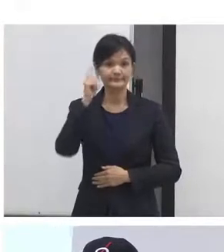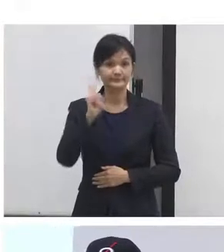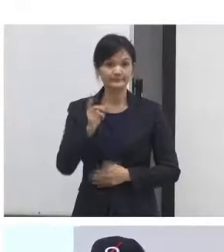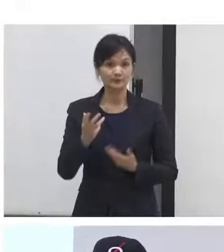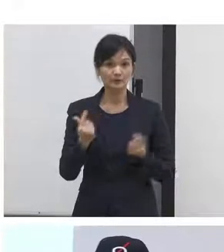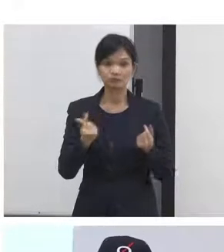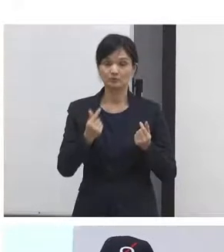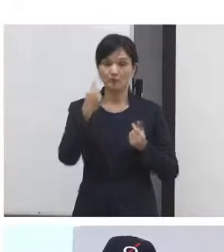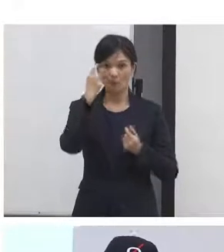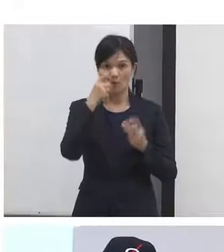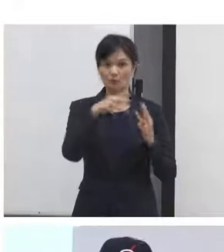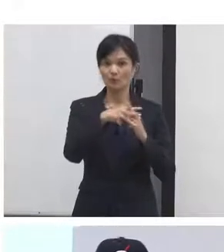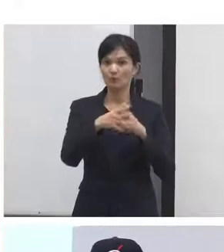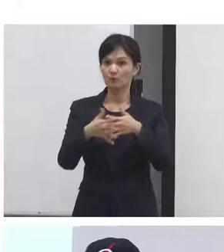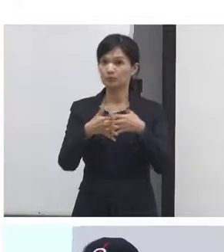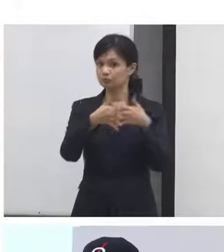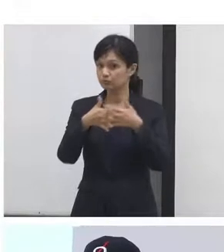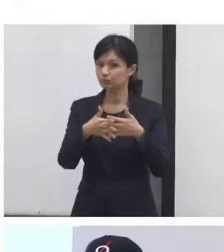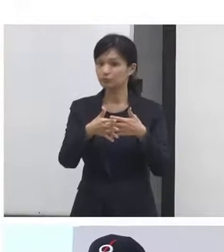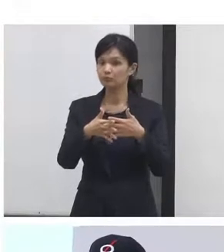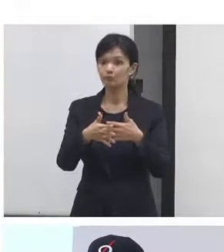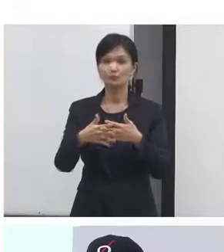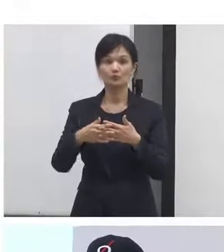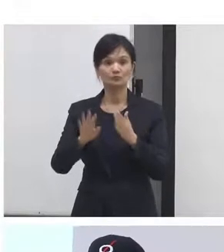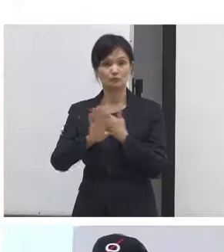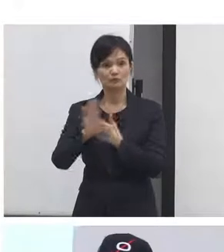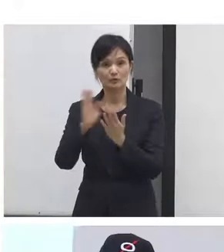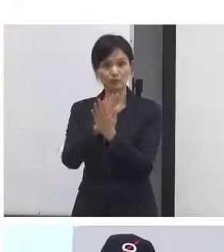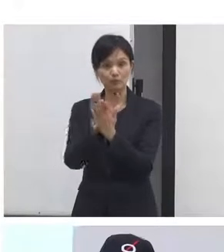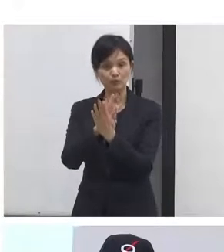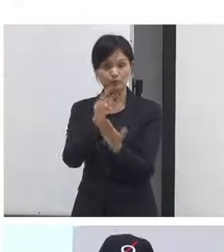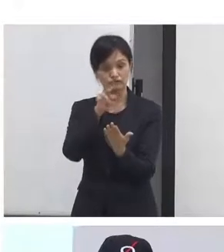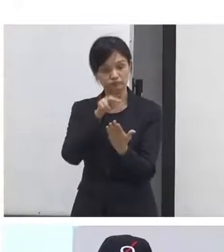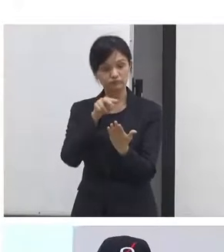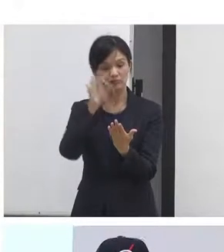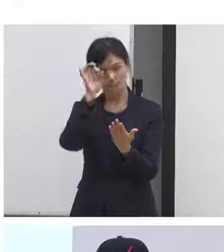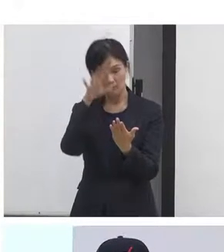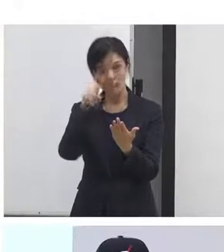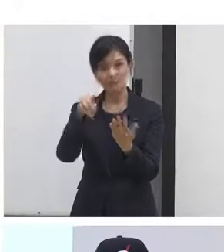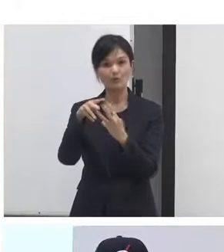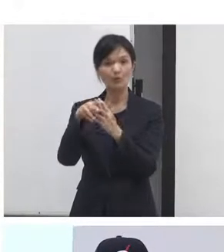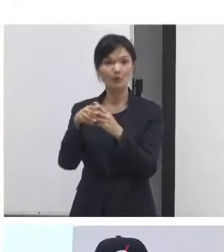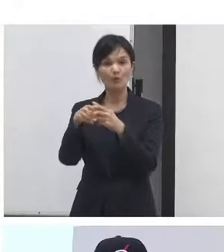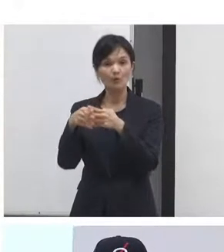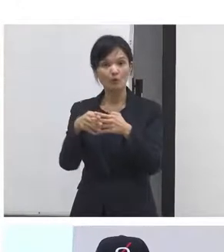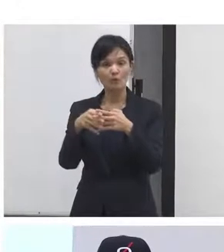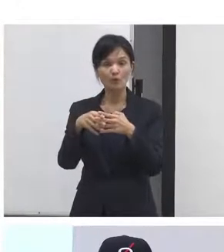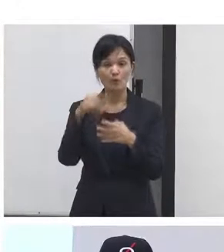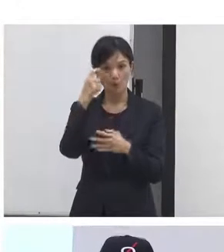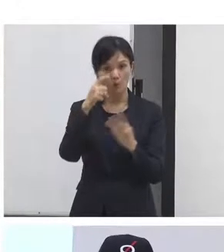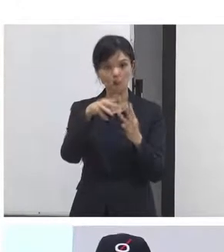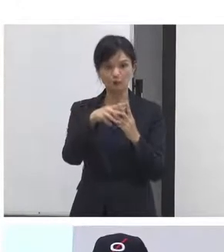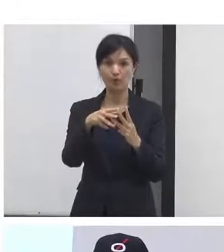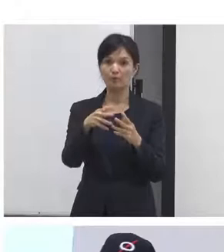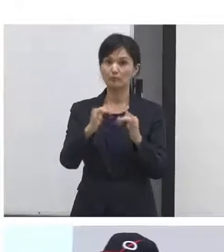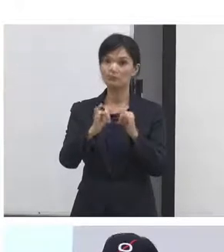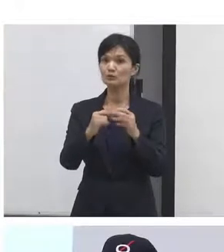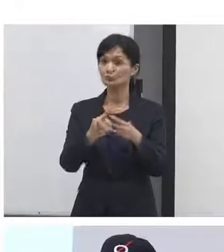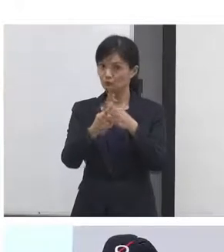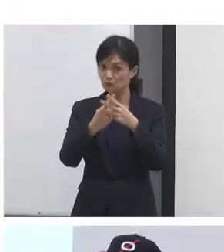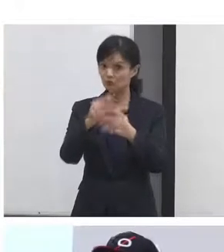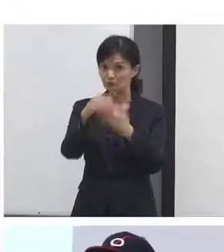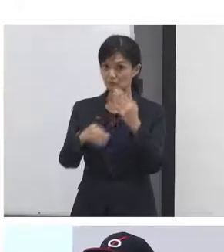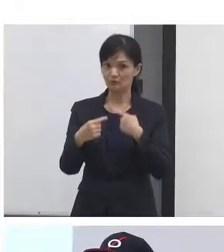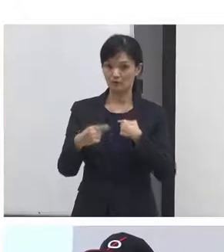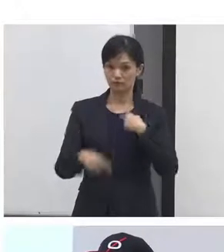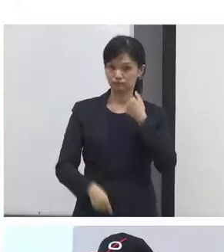美，应该说在影片里面，或者在各种书本里面看到那种欧美的民主体制，我一直以为我们台湾其实就是那个